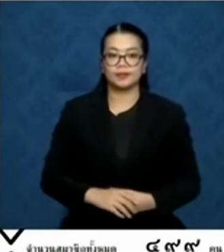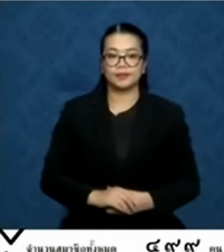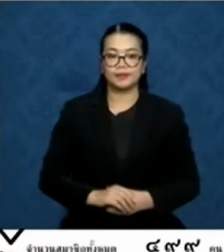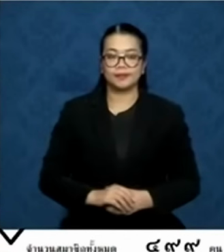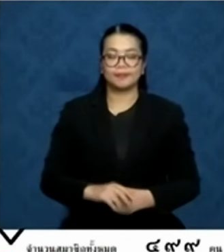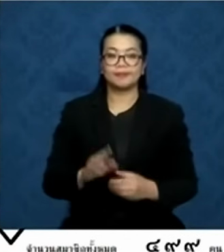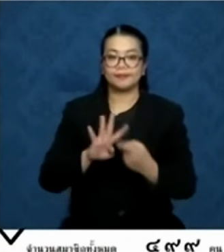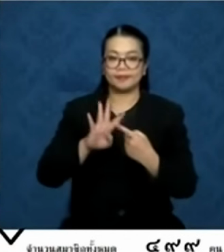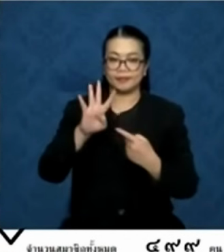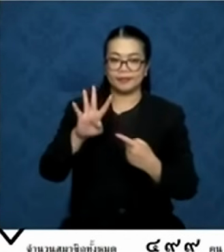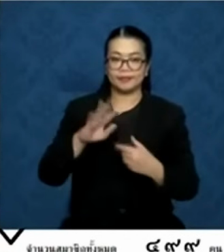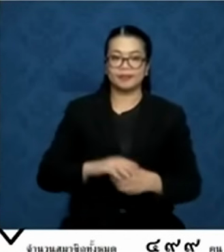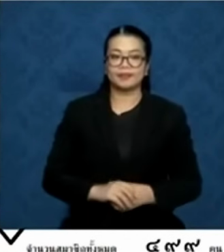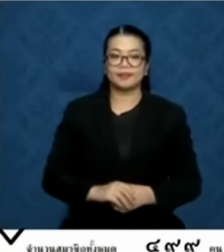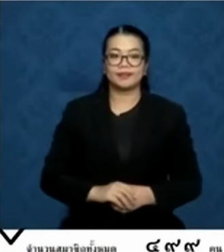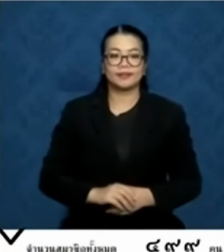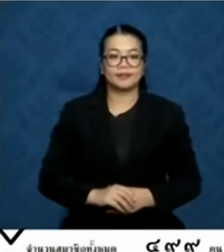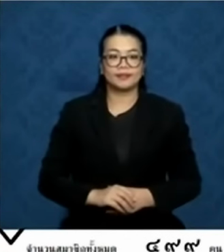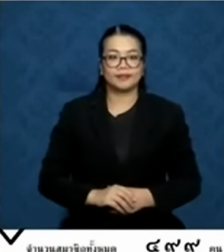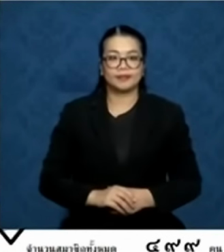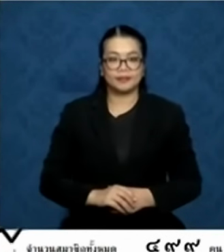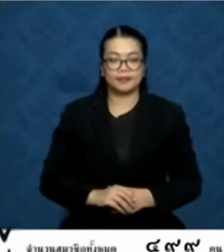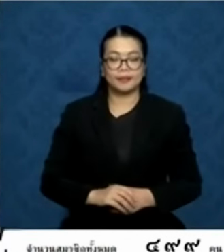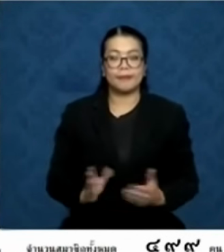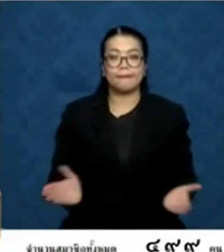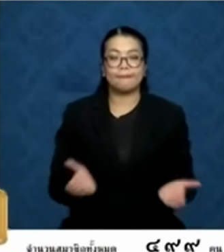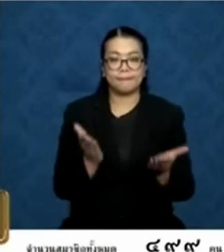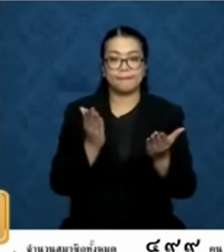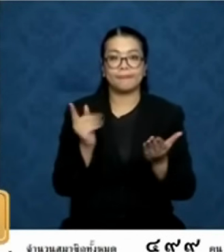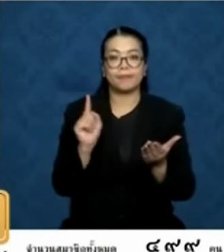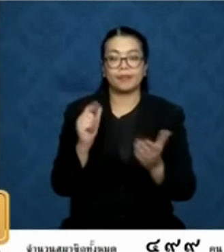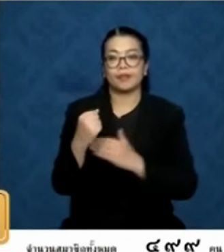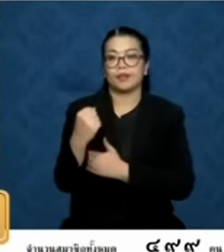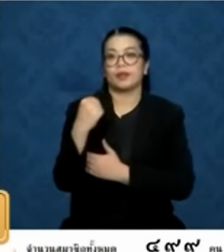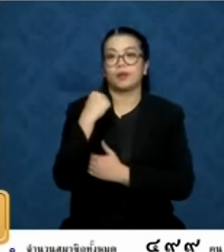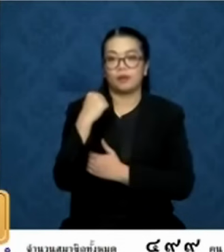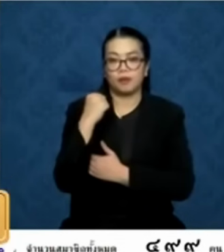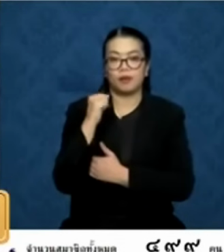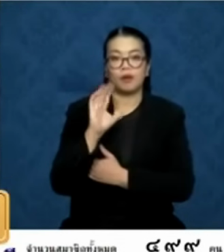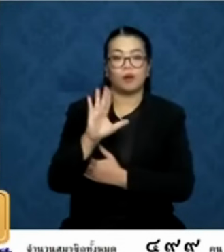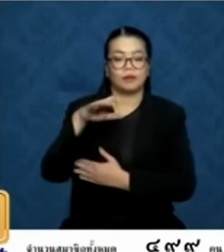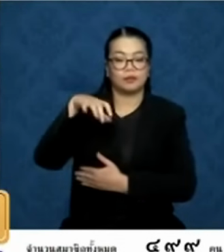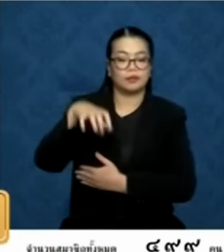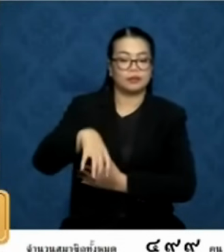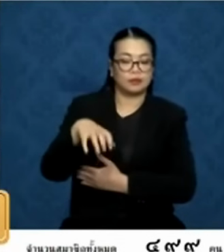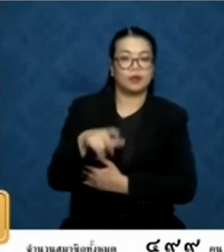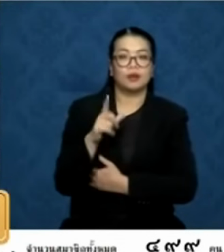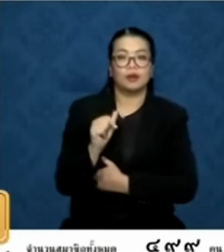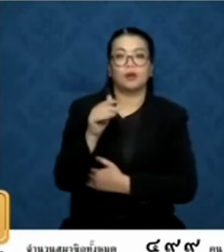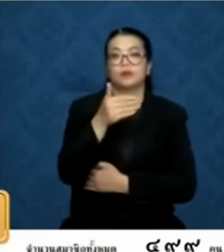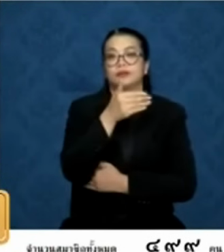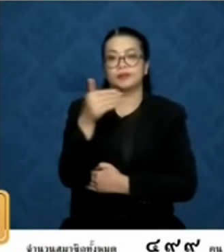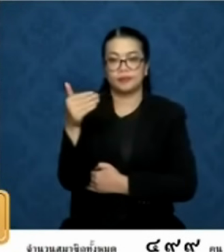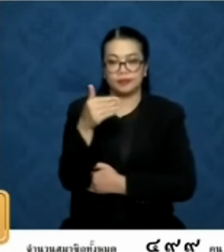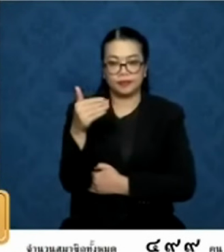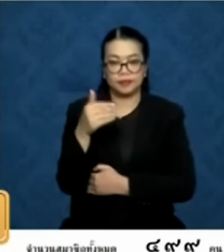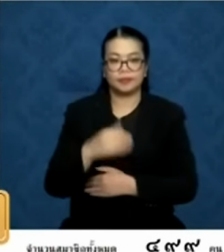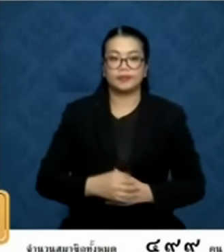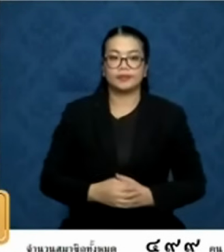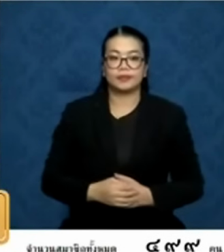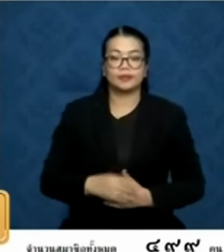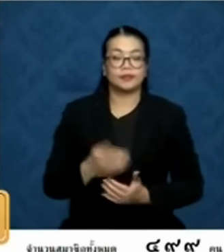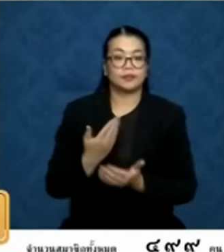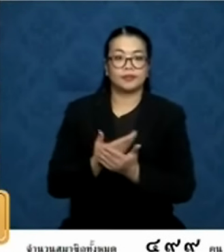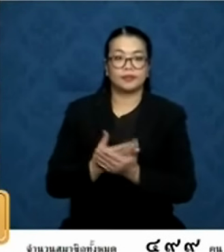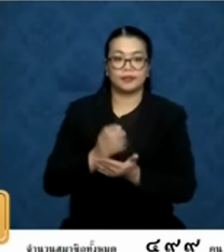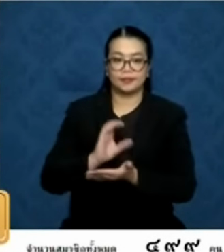ข้อ 4การเสริมสร้างความมั่นคงของสถาบันหลักของชาติงบประม